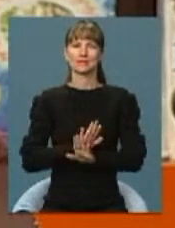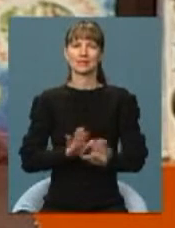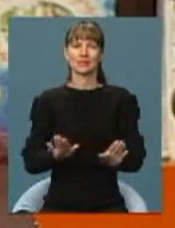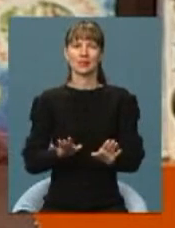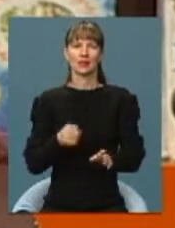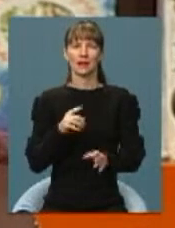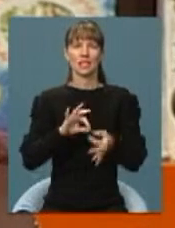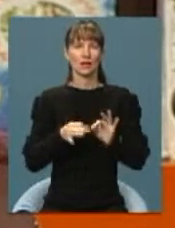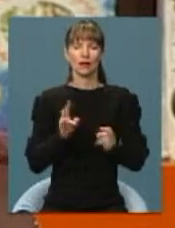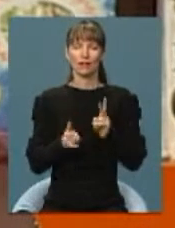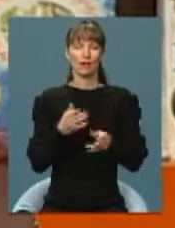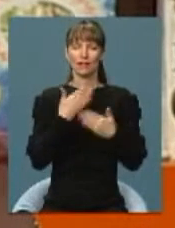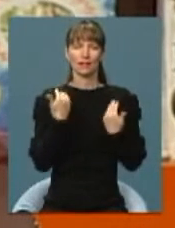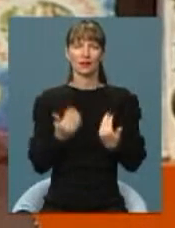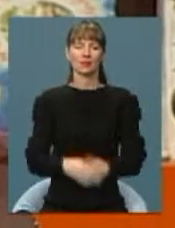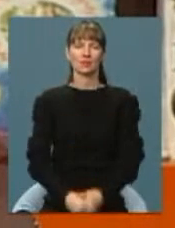їх взагалі